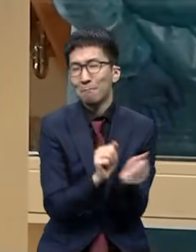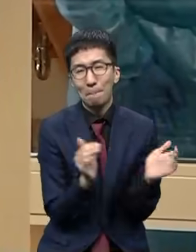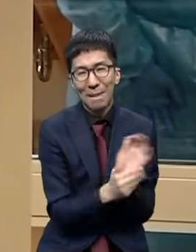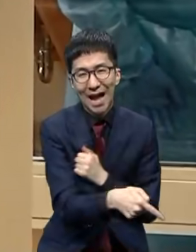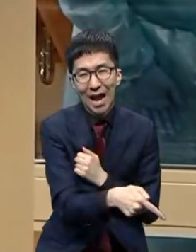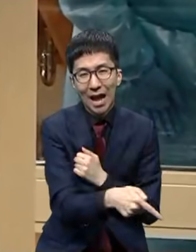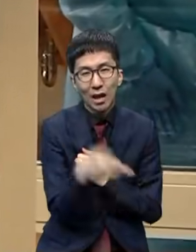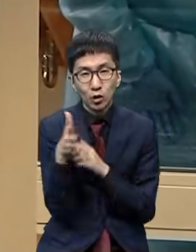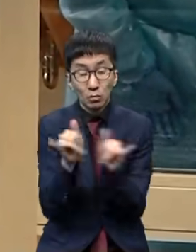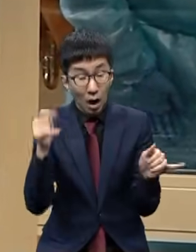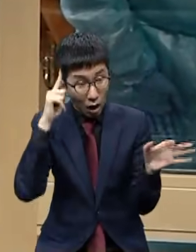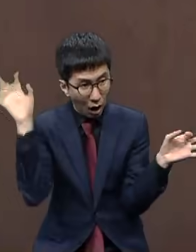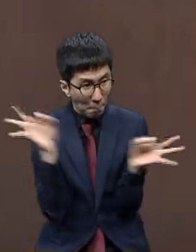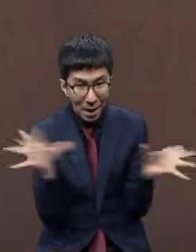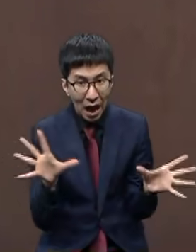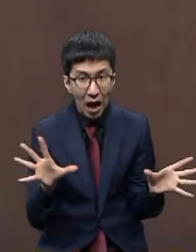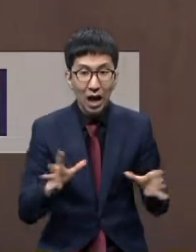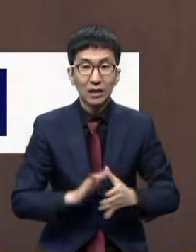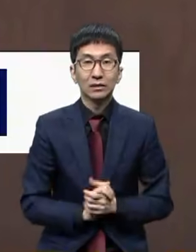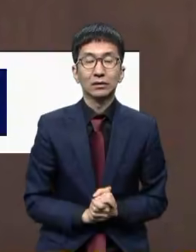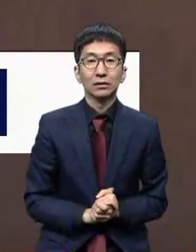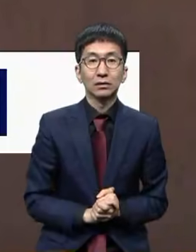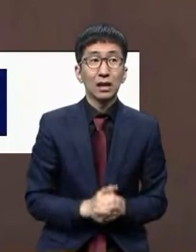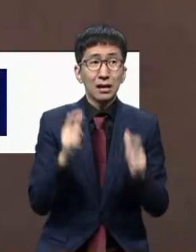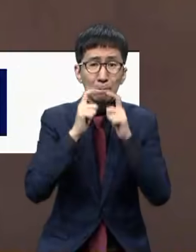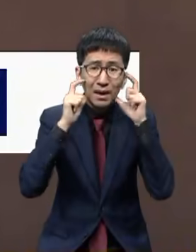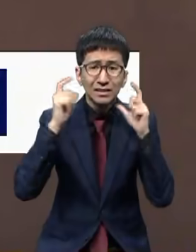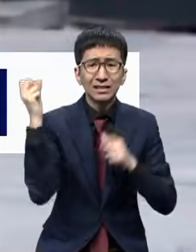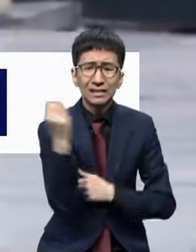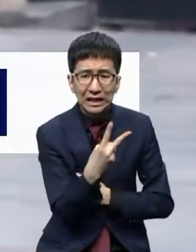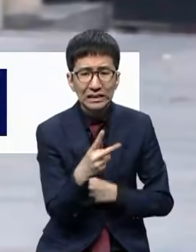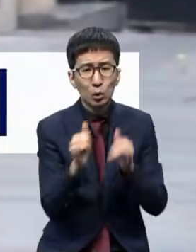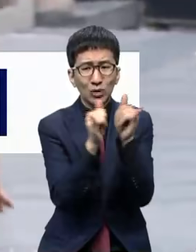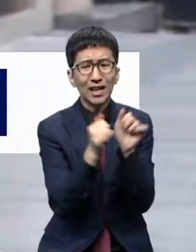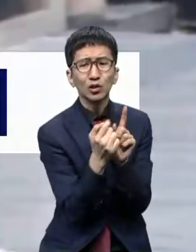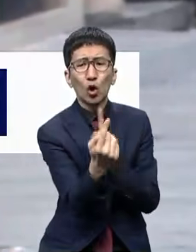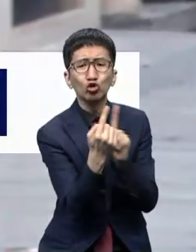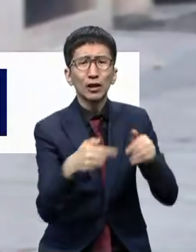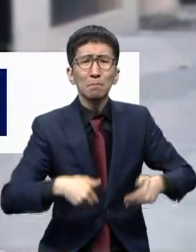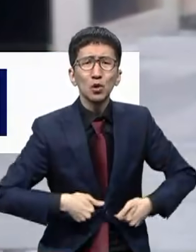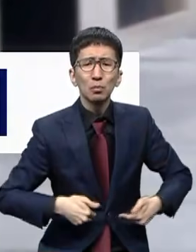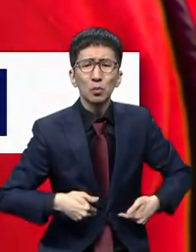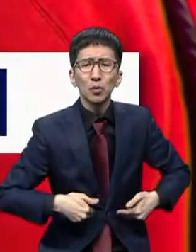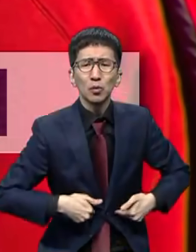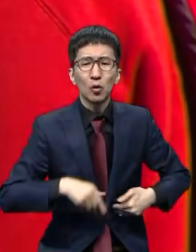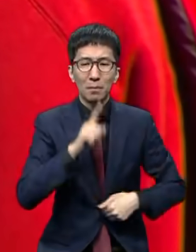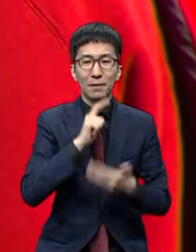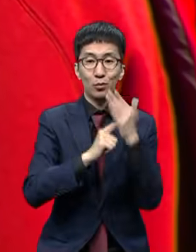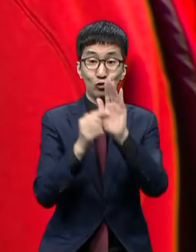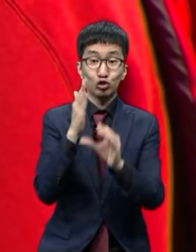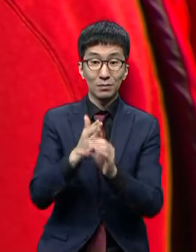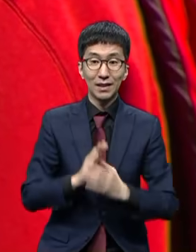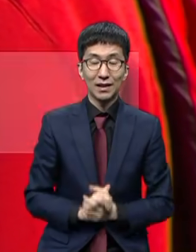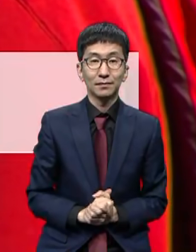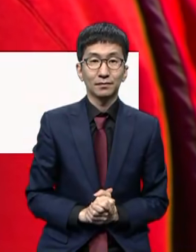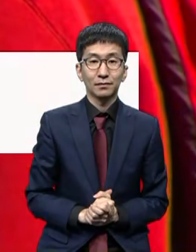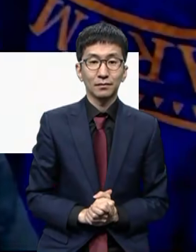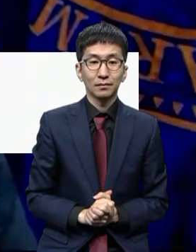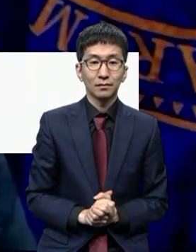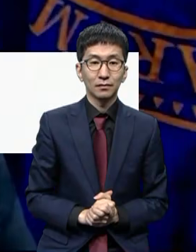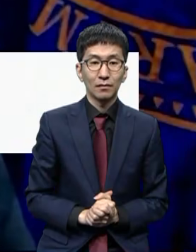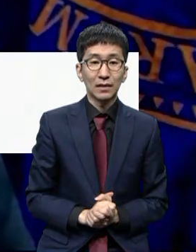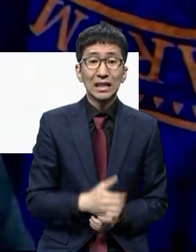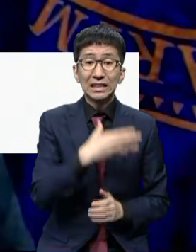전문가들도 예상 못한 속도입니다. 다시 마스크를 쓰고 거리 두기를 해야 한다는 목소리도 나오고 있습니다. If you are an